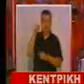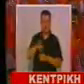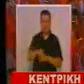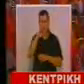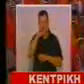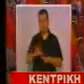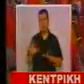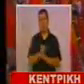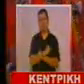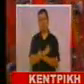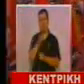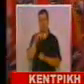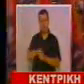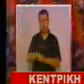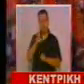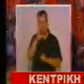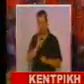λαού.